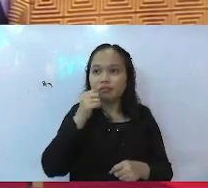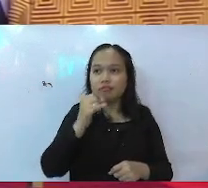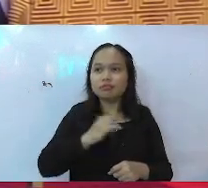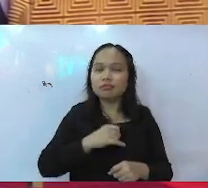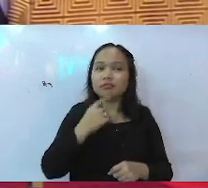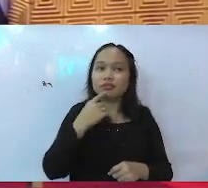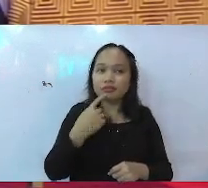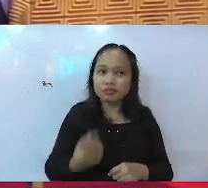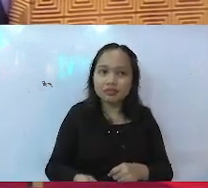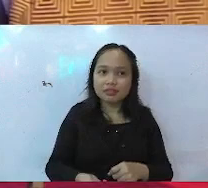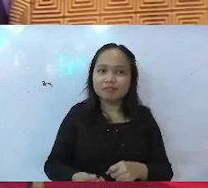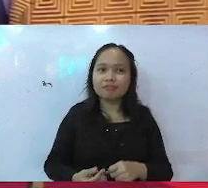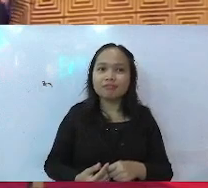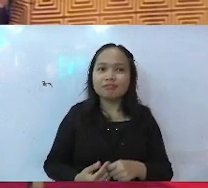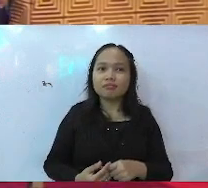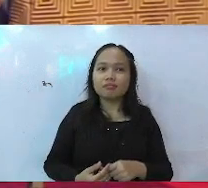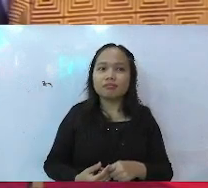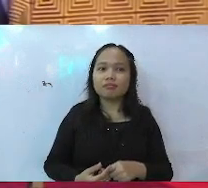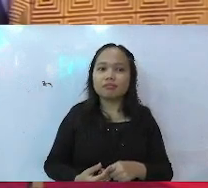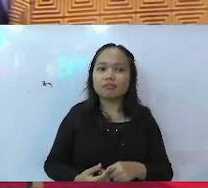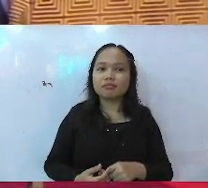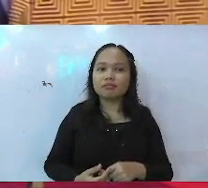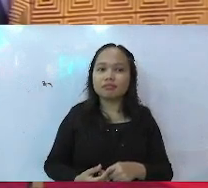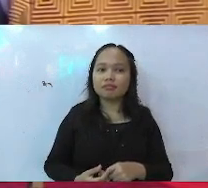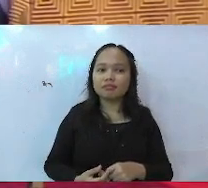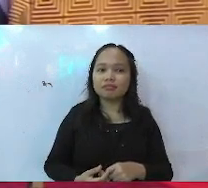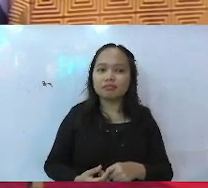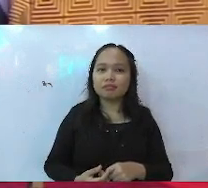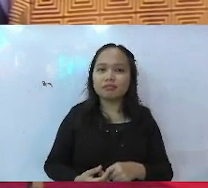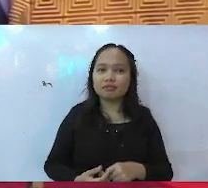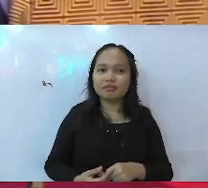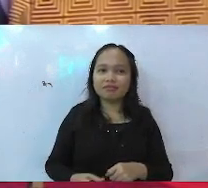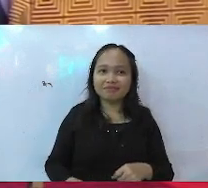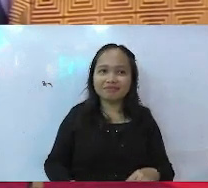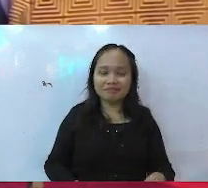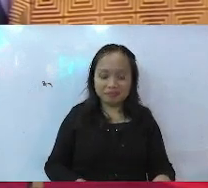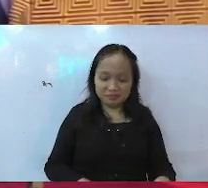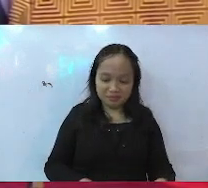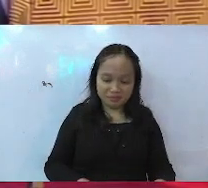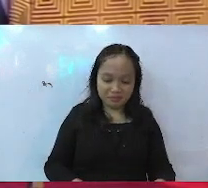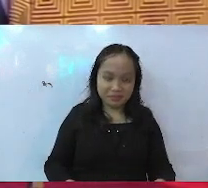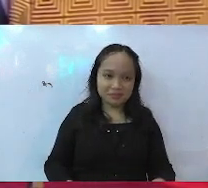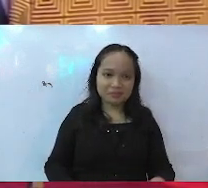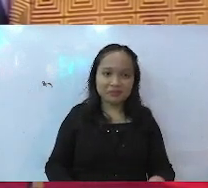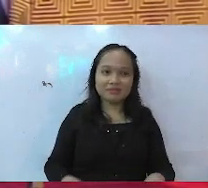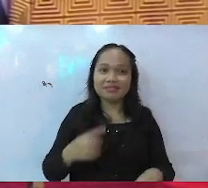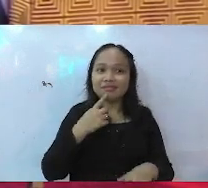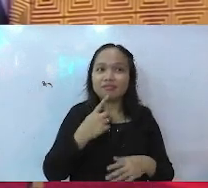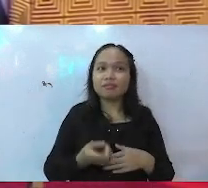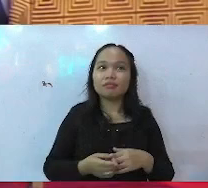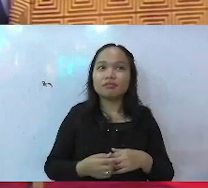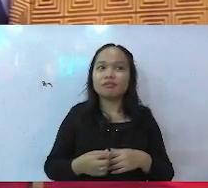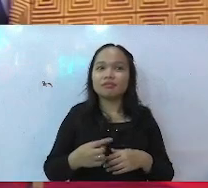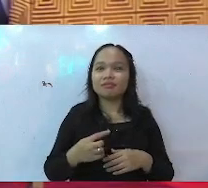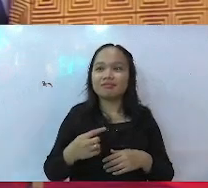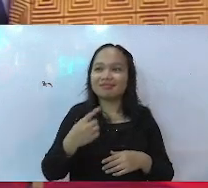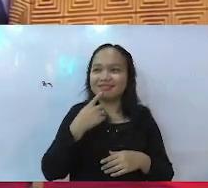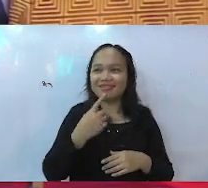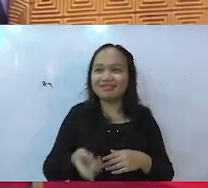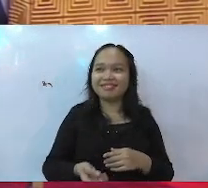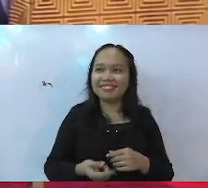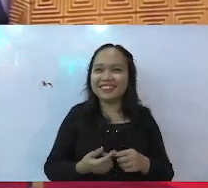inyo dito Nakita ko yun mayong hindi mag mukhang merong hindi mag-stand up ito ito demonyo